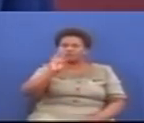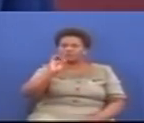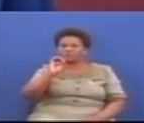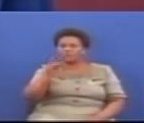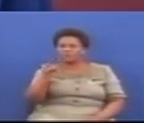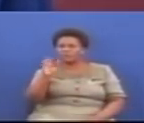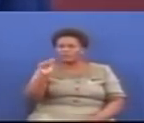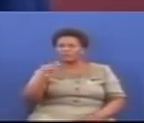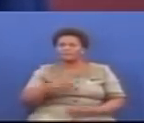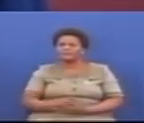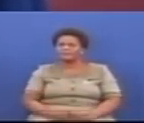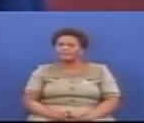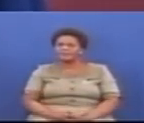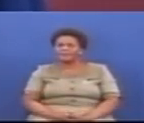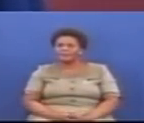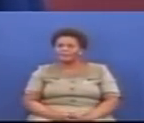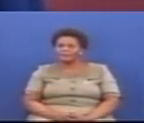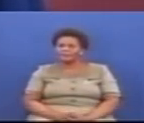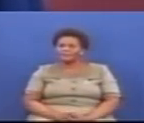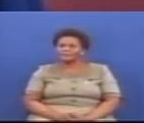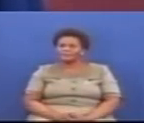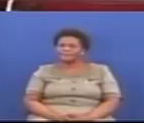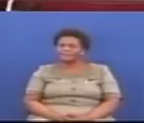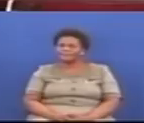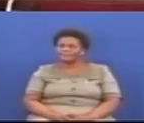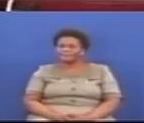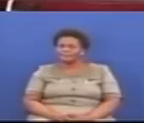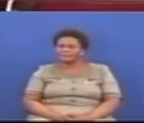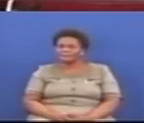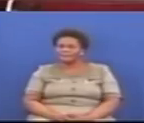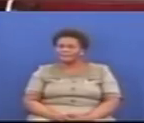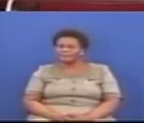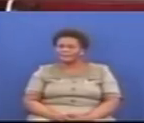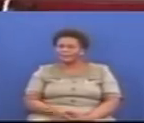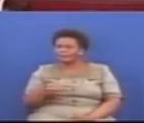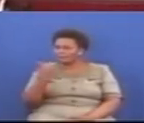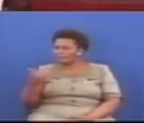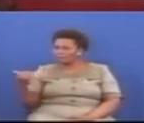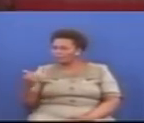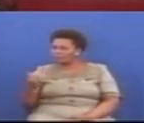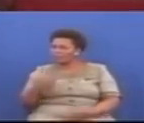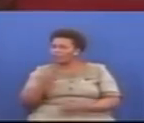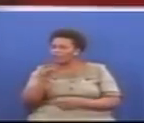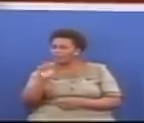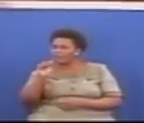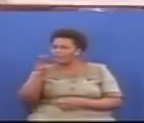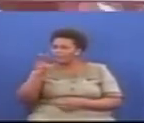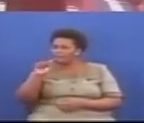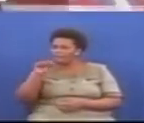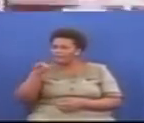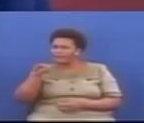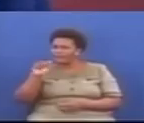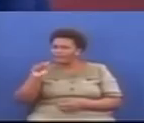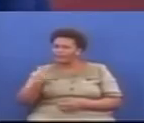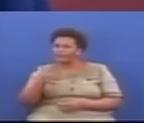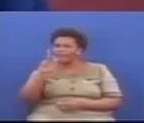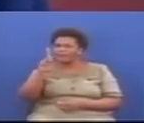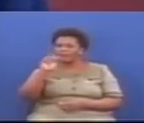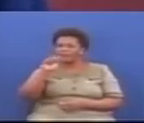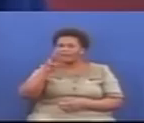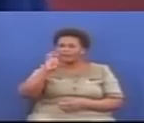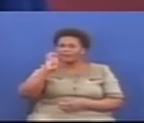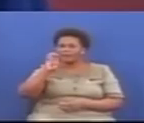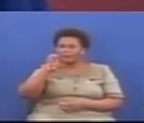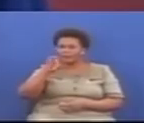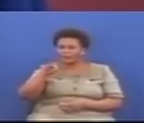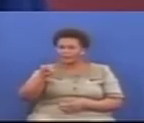karibu sana mama Luoga. Na mtoto wa governor wa Benki Kuu, ndugu Karen Luoga, karibu